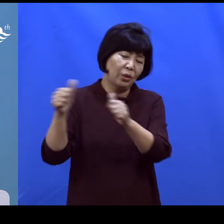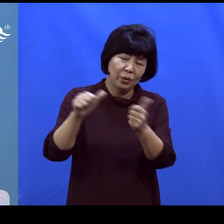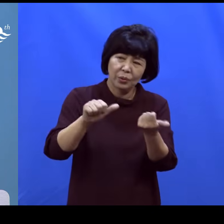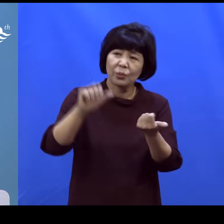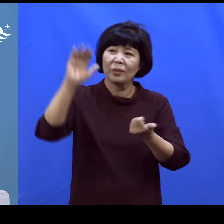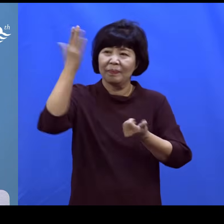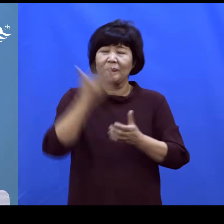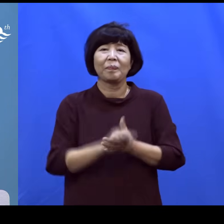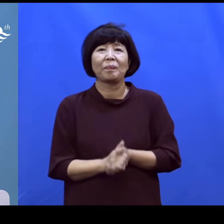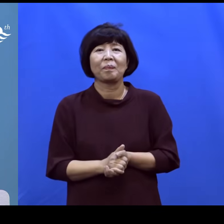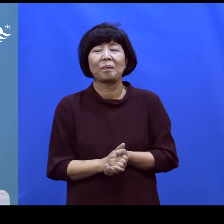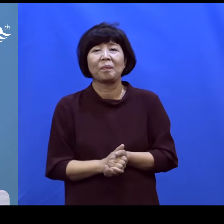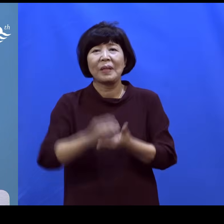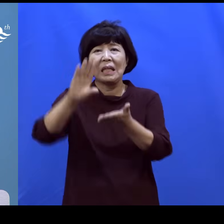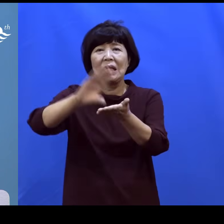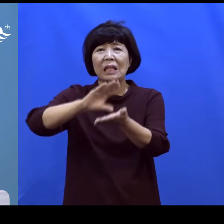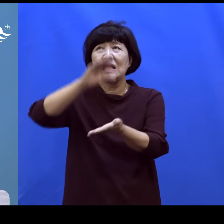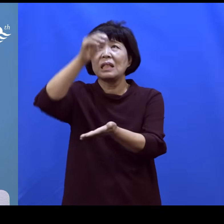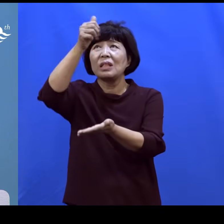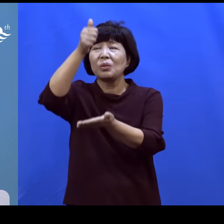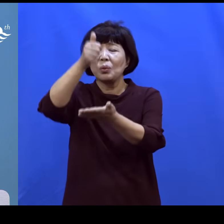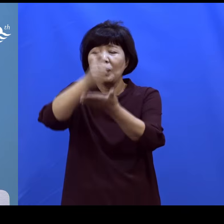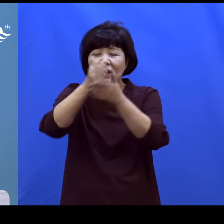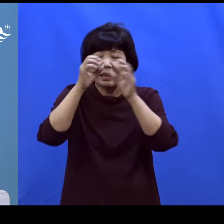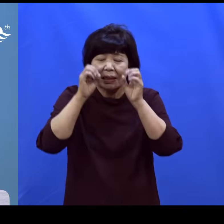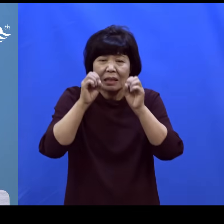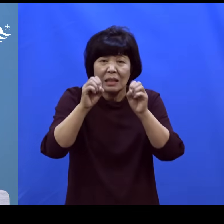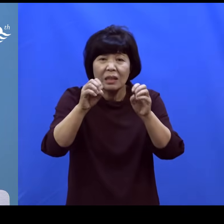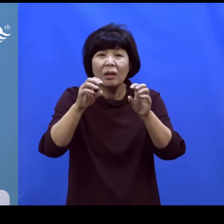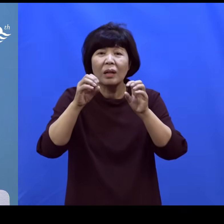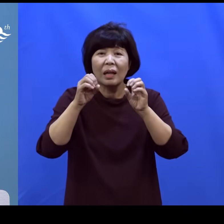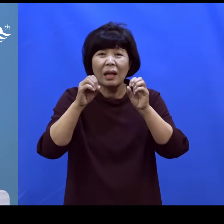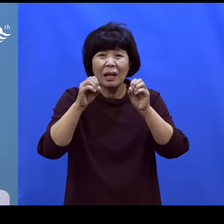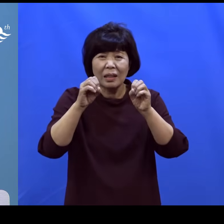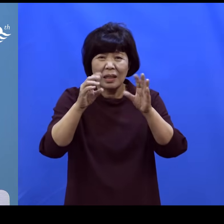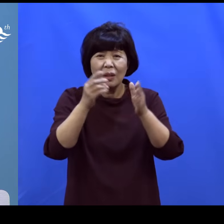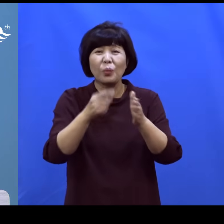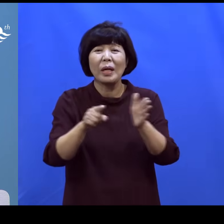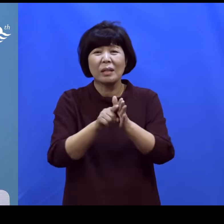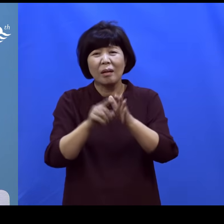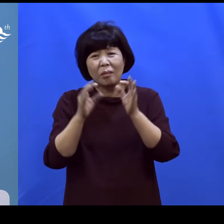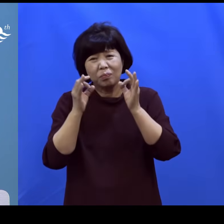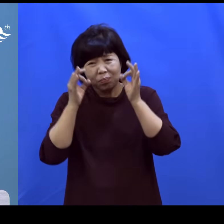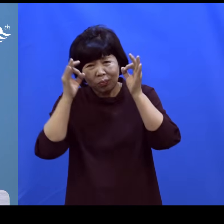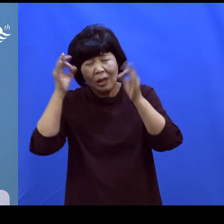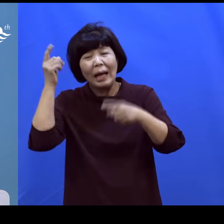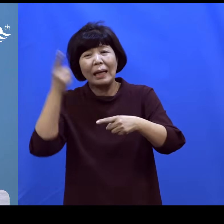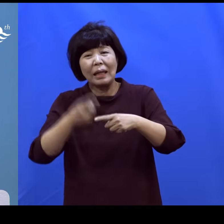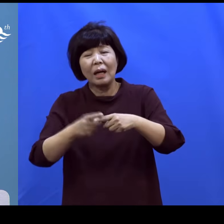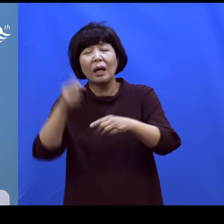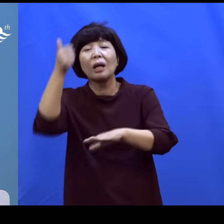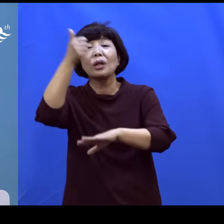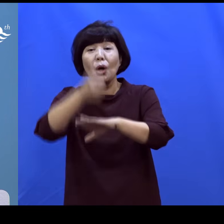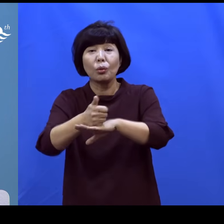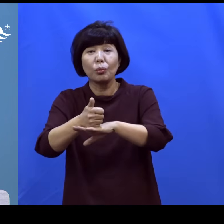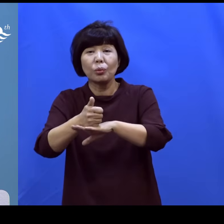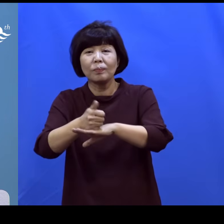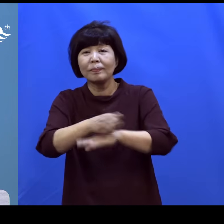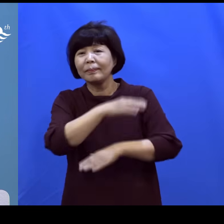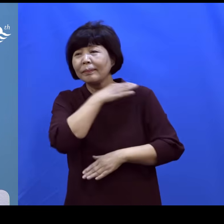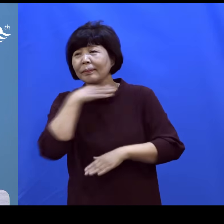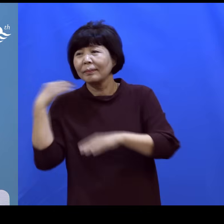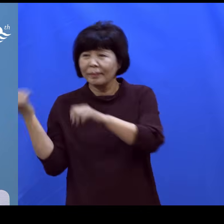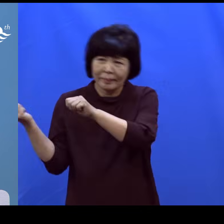죽게 되죠. 그런 그리스도를 전하는 일을 위하여 자신의 생명을 걸었습니다. 성도 여러분, 이 성탄의 계절에 우리가 할 사명이